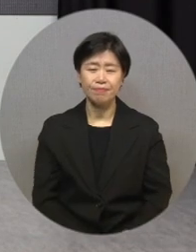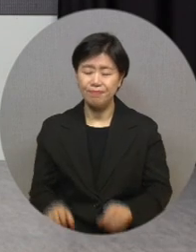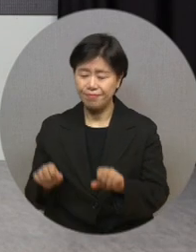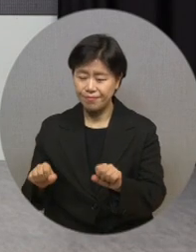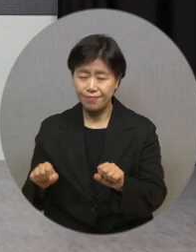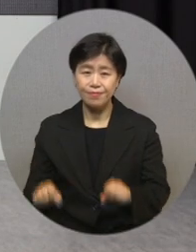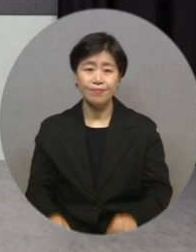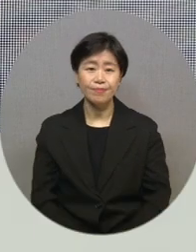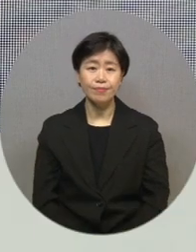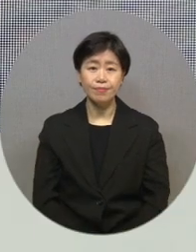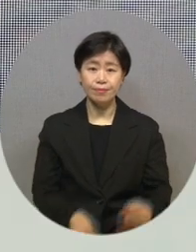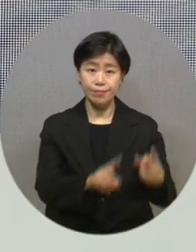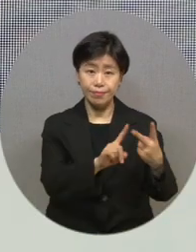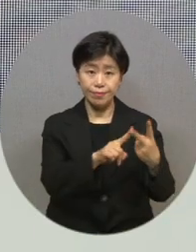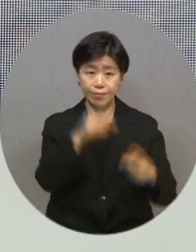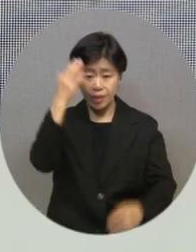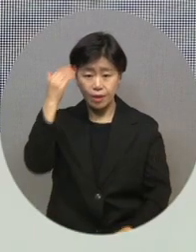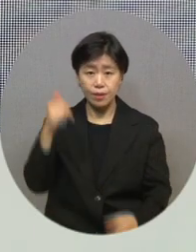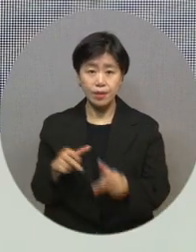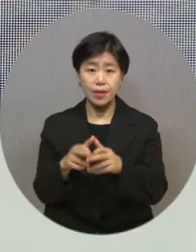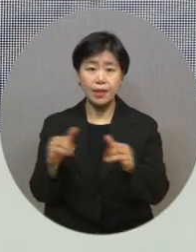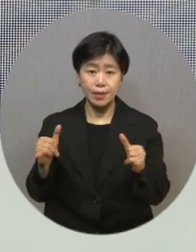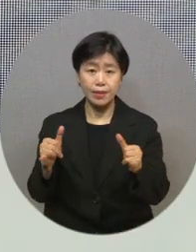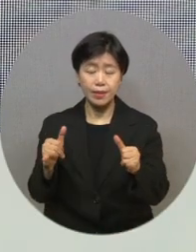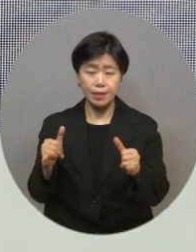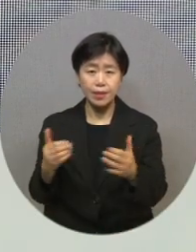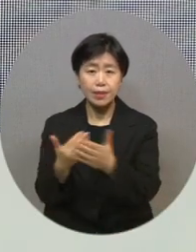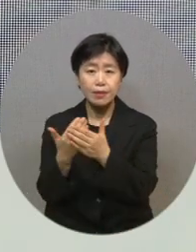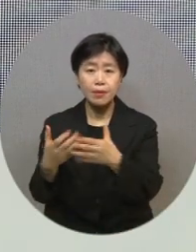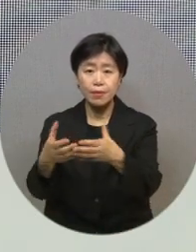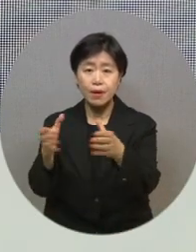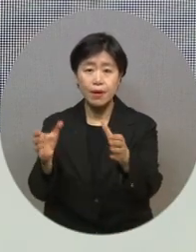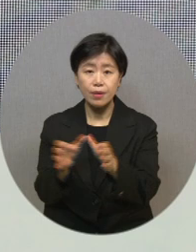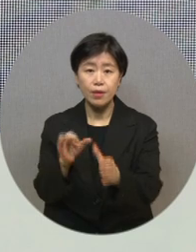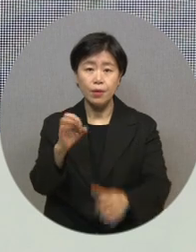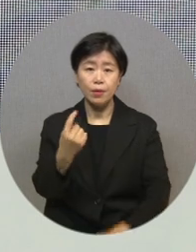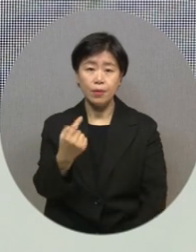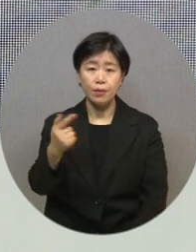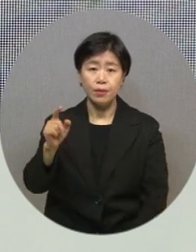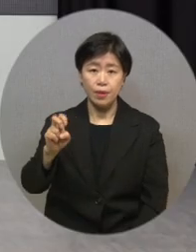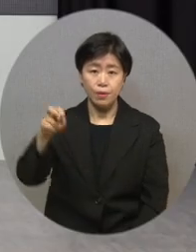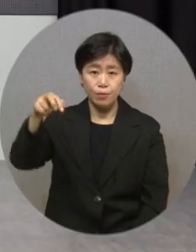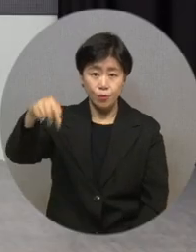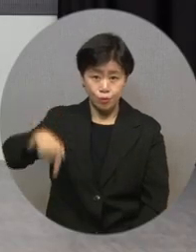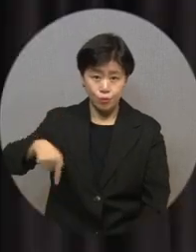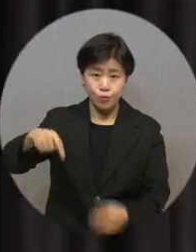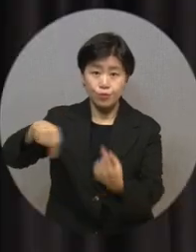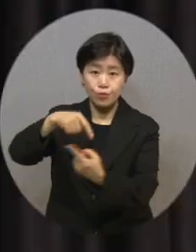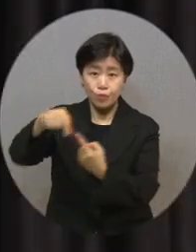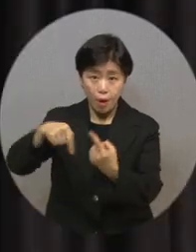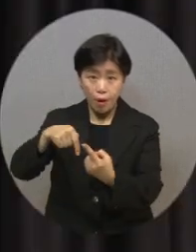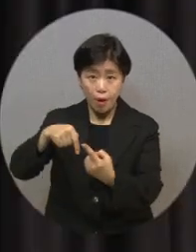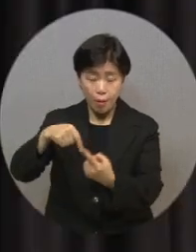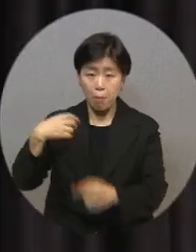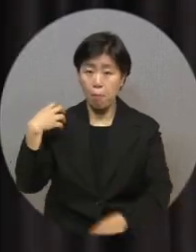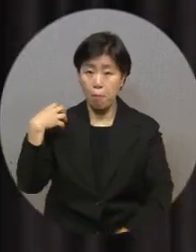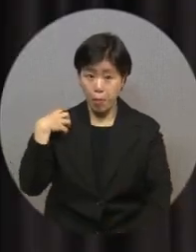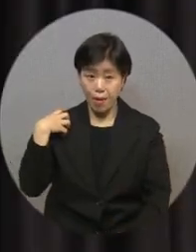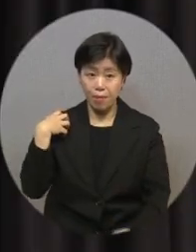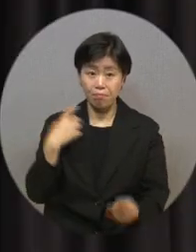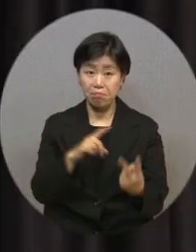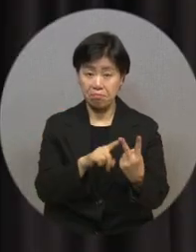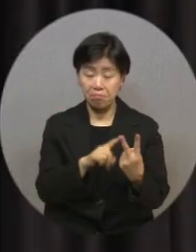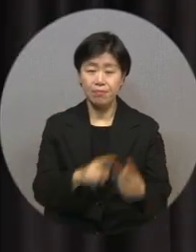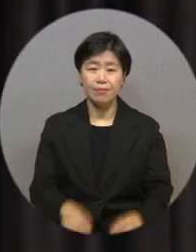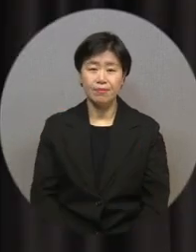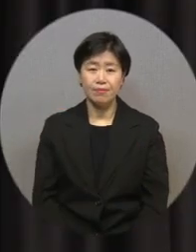또에 한국 장애인 개발원의 오남주 경영 본부장님네 반갑습니다 예 두 분을 양쪽에 모시게